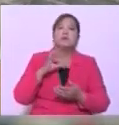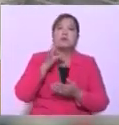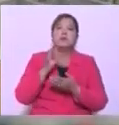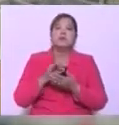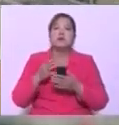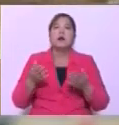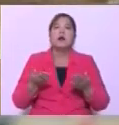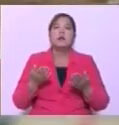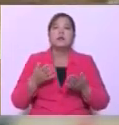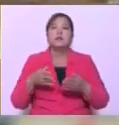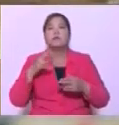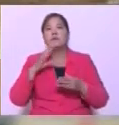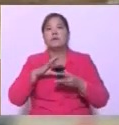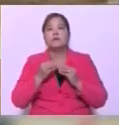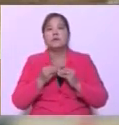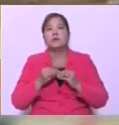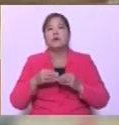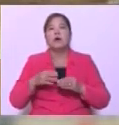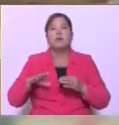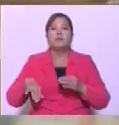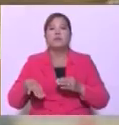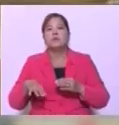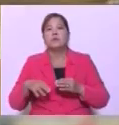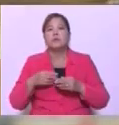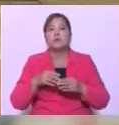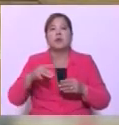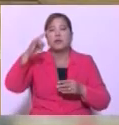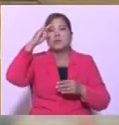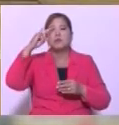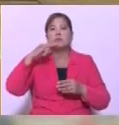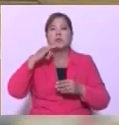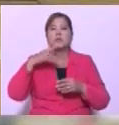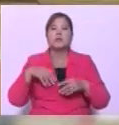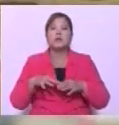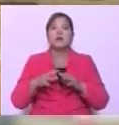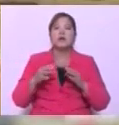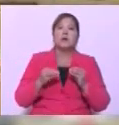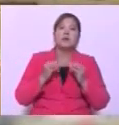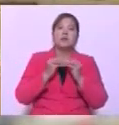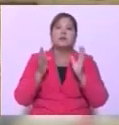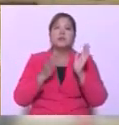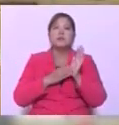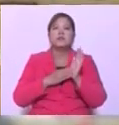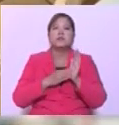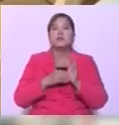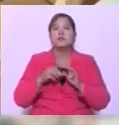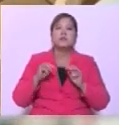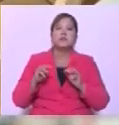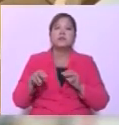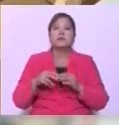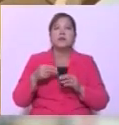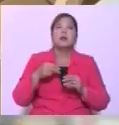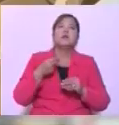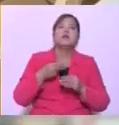какие выводы сделаны после весенних паводков. Тогда, напомню, в Казахстане пострадали больше 19 тысяч объектов недвижимости.